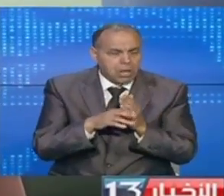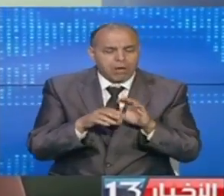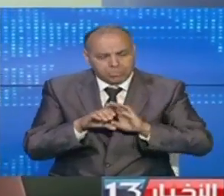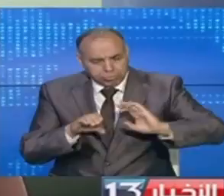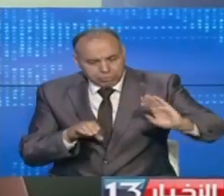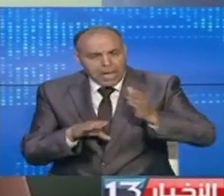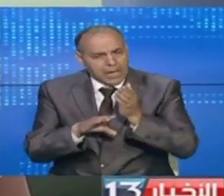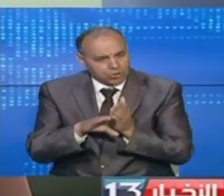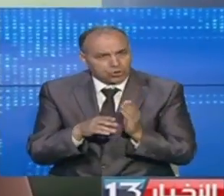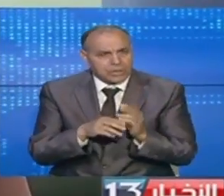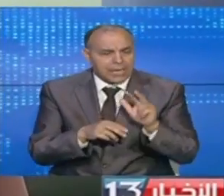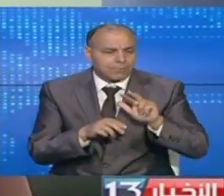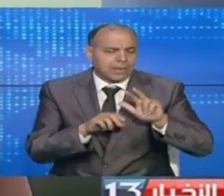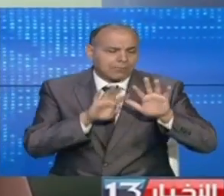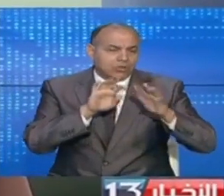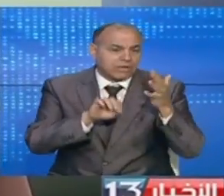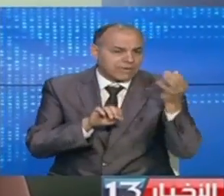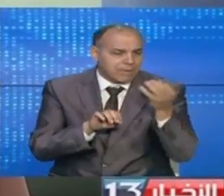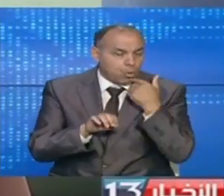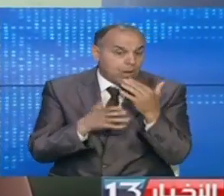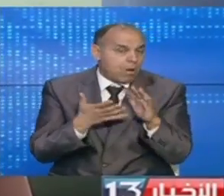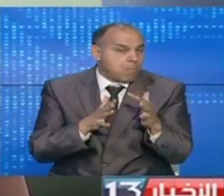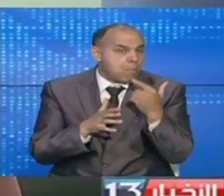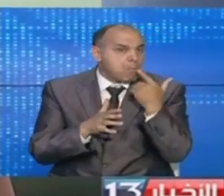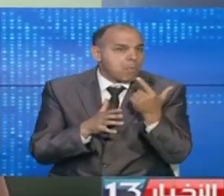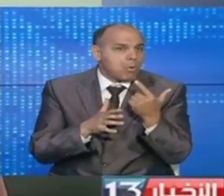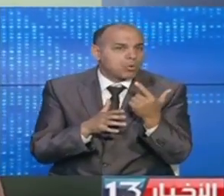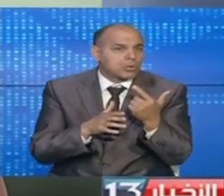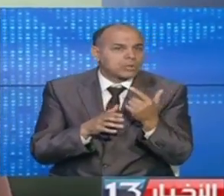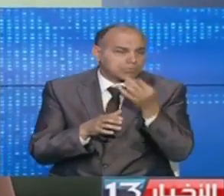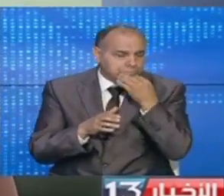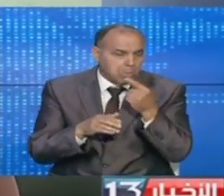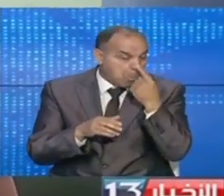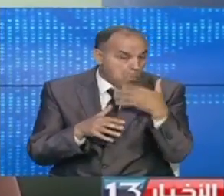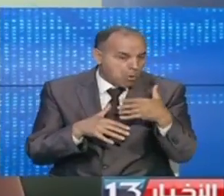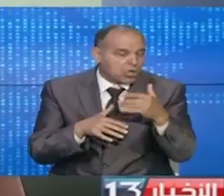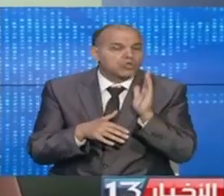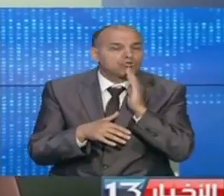القنوات بنسبة 95%، متوقع أنه ننطلق في الاستغلال بداية